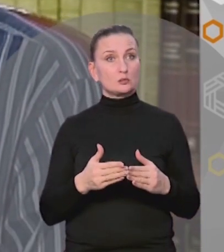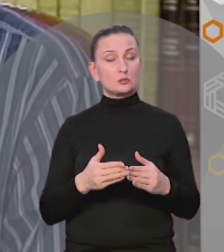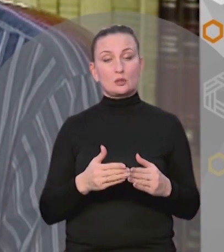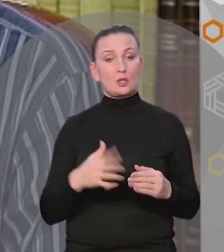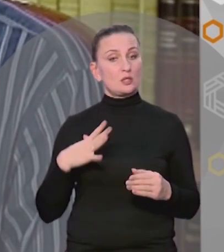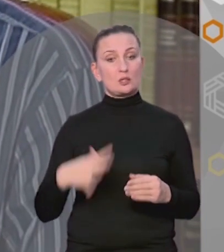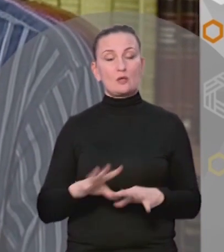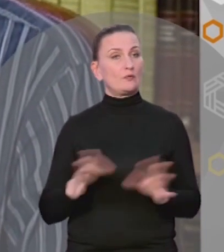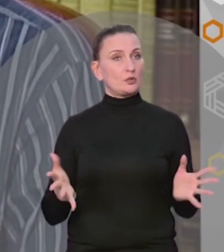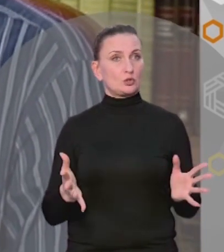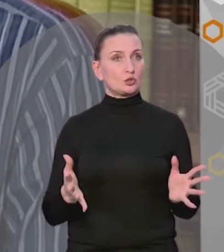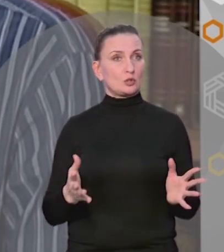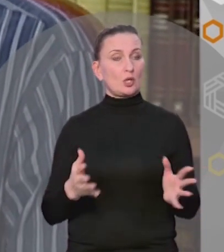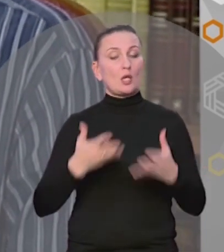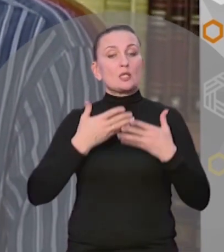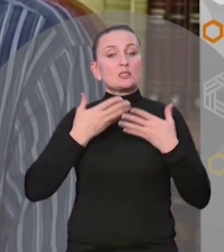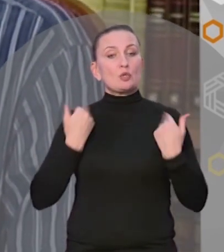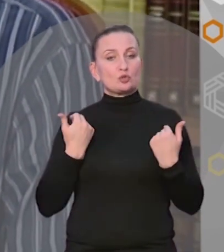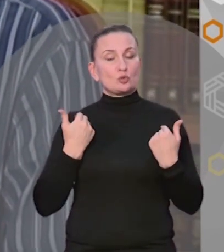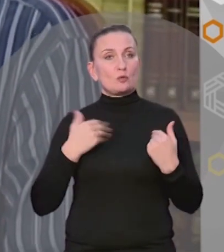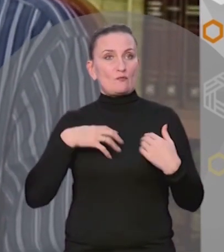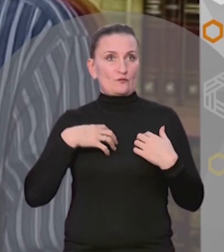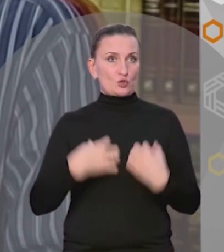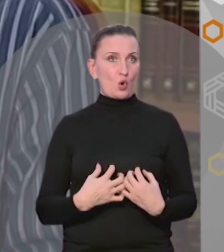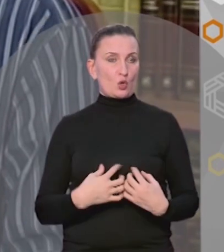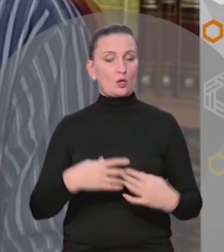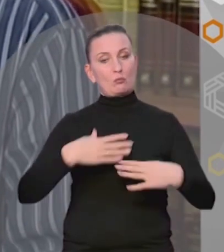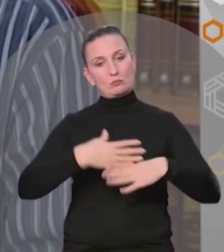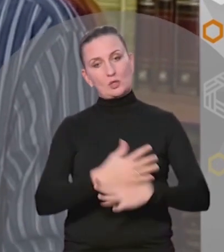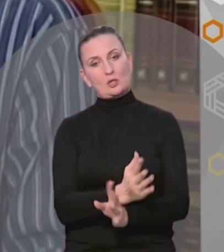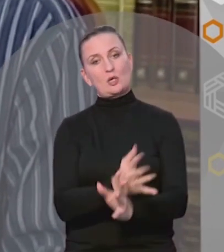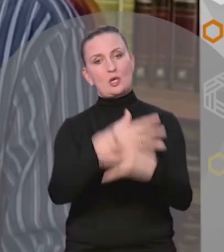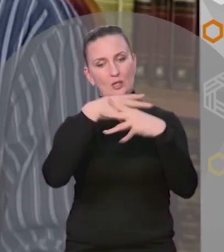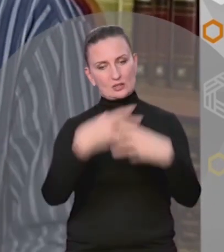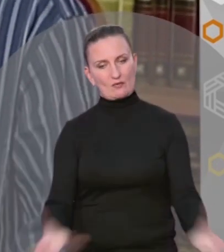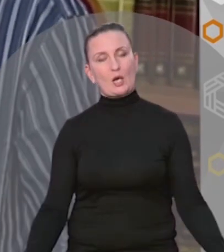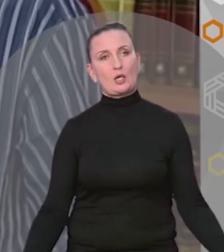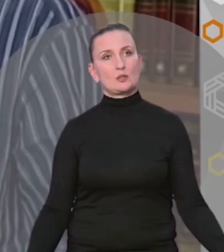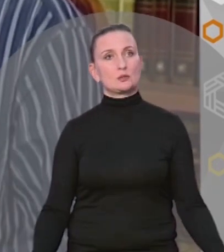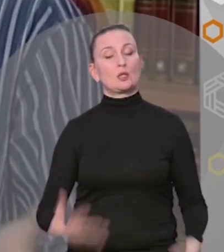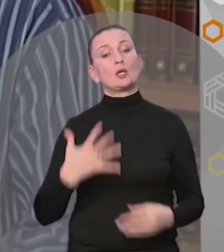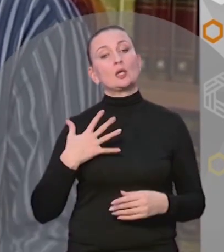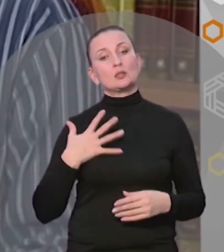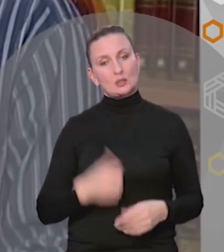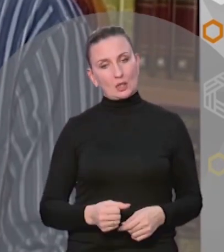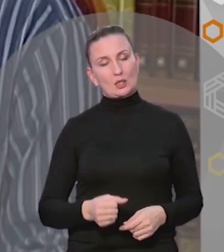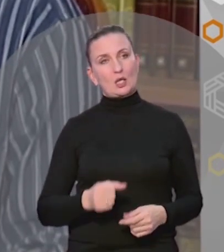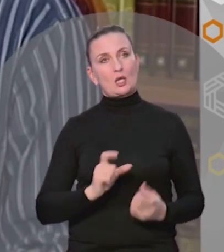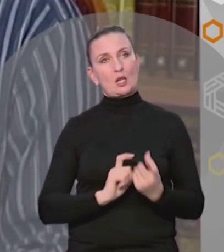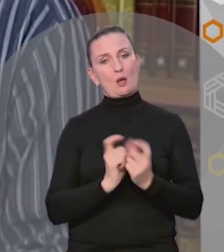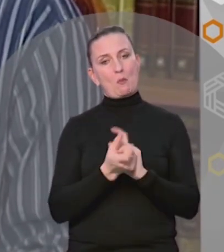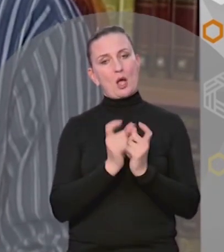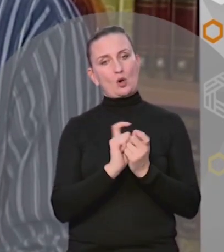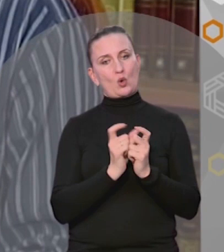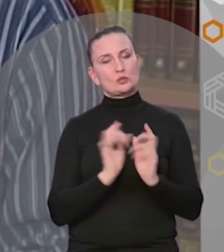не выдержал и с облегченным вздохом развалился. Надоело старику бороться